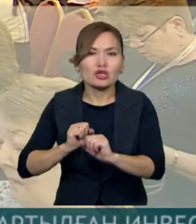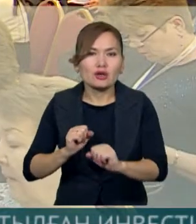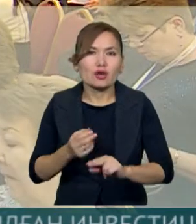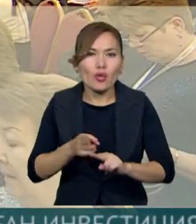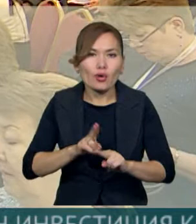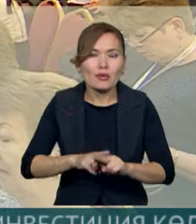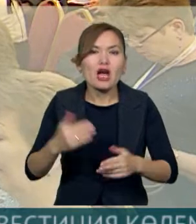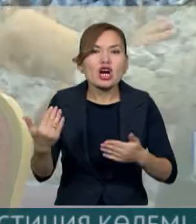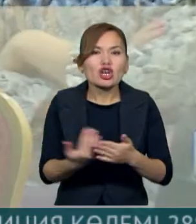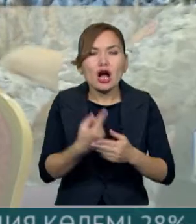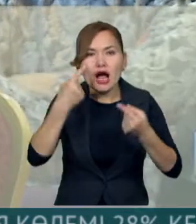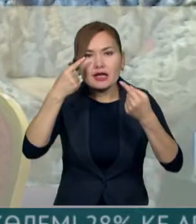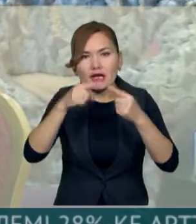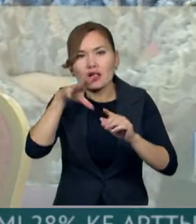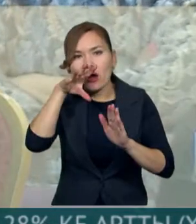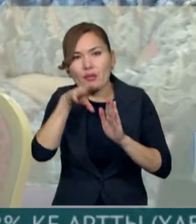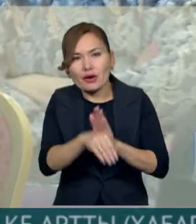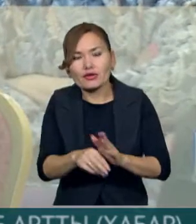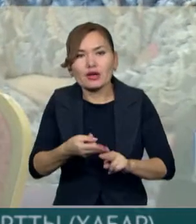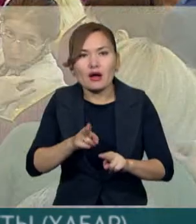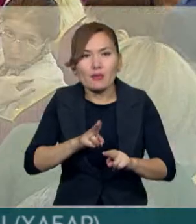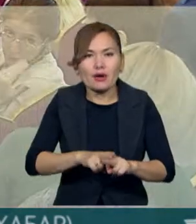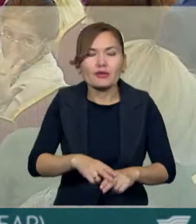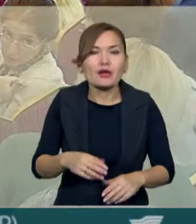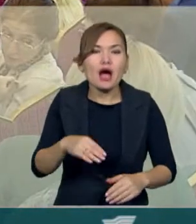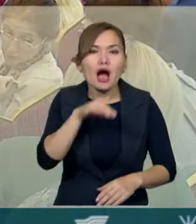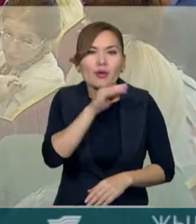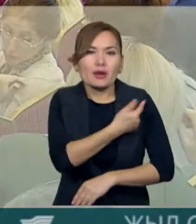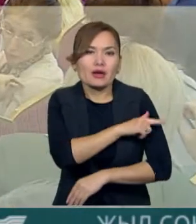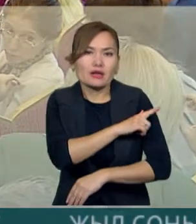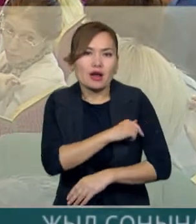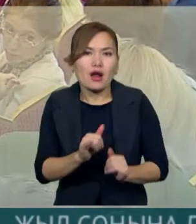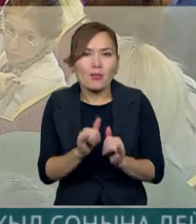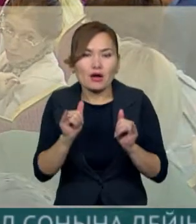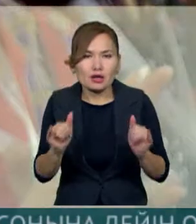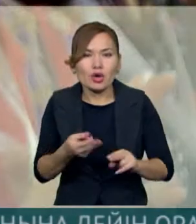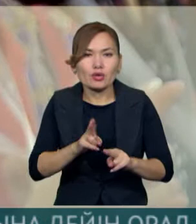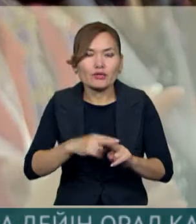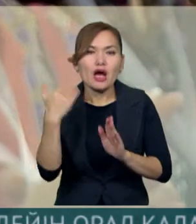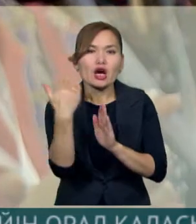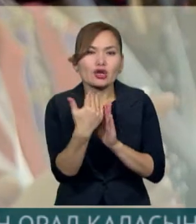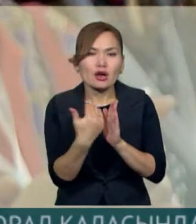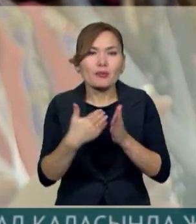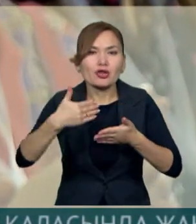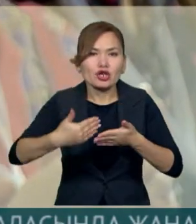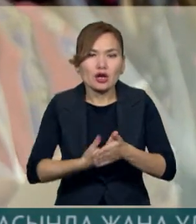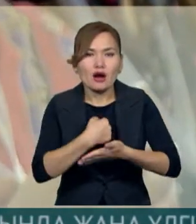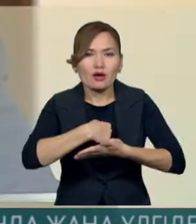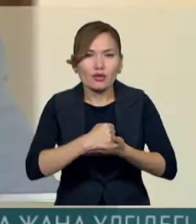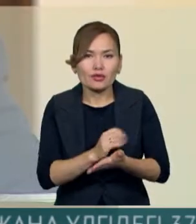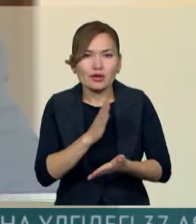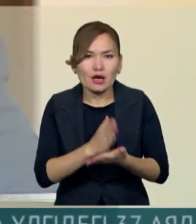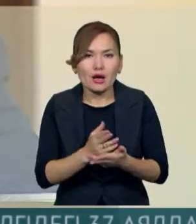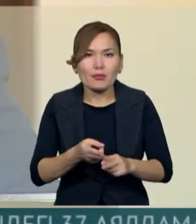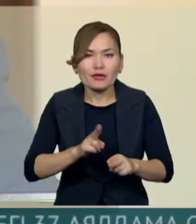жаңа технологиялардың мүмкіндіктері паш етіліп, мамандардың кәсіби деңгейін арттыру үшін қабылдауды қажет ететін шаралар талқыланды.